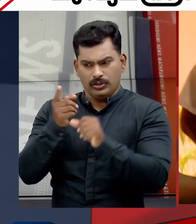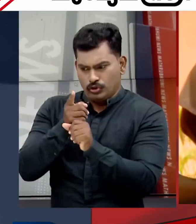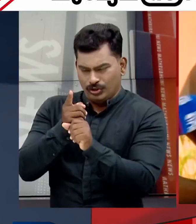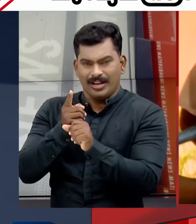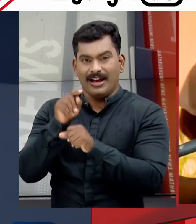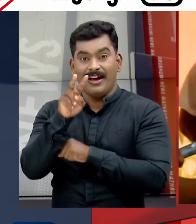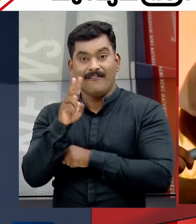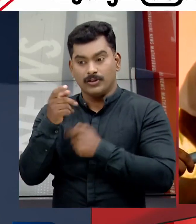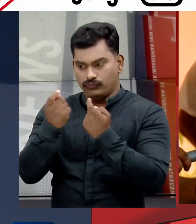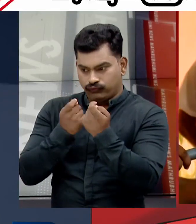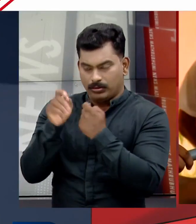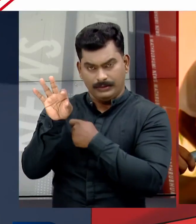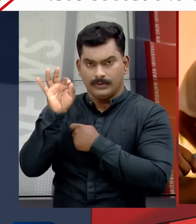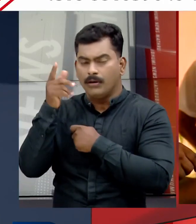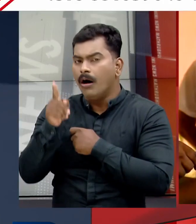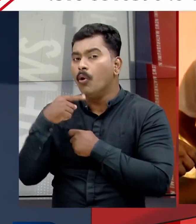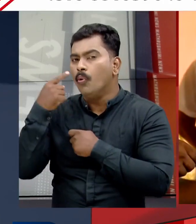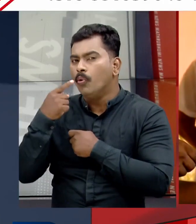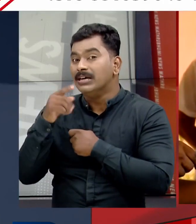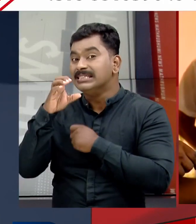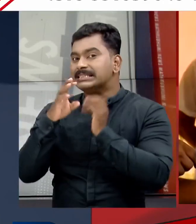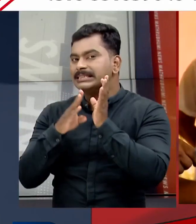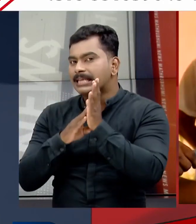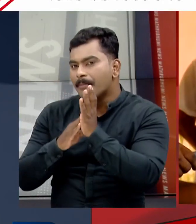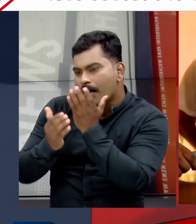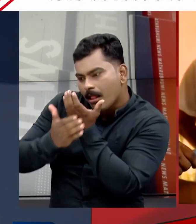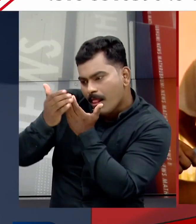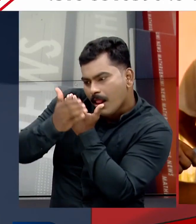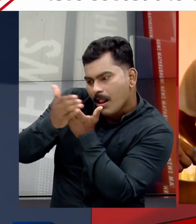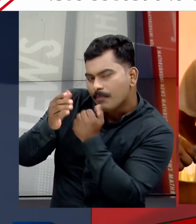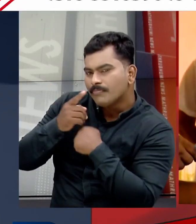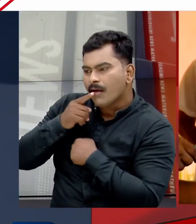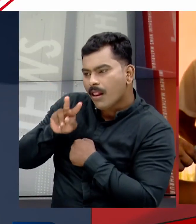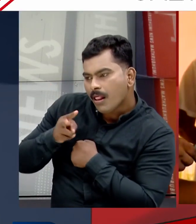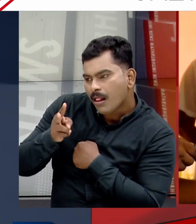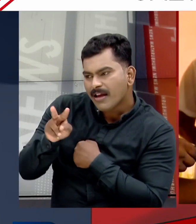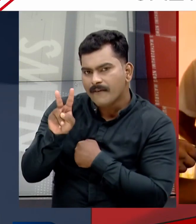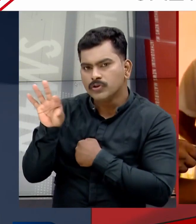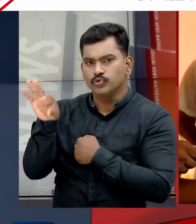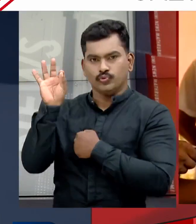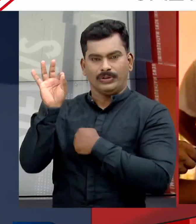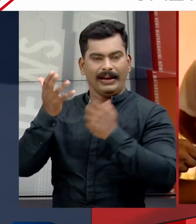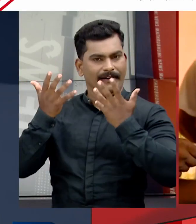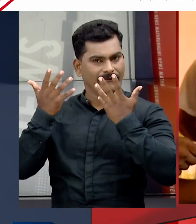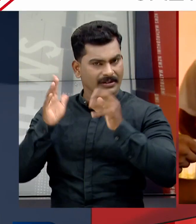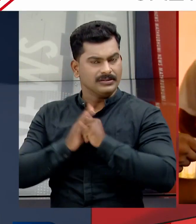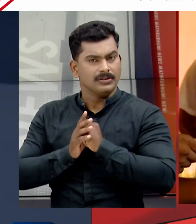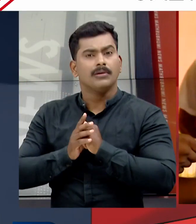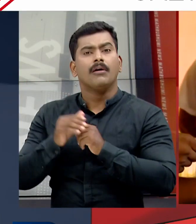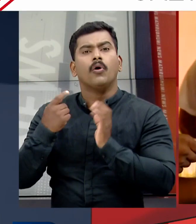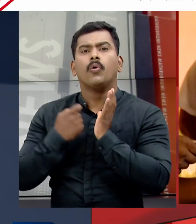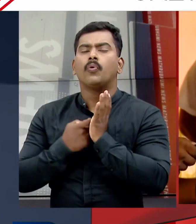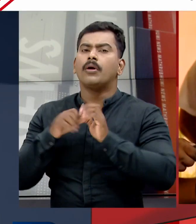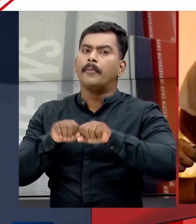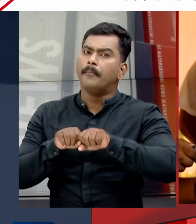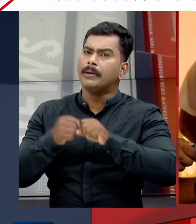അധികാര ദുർവിനിയോഗം നടത്തിയാണ് നിയമനം നേടിയെടുത്തത് എന്നുള്ള കാര്യം ഞങ്ങൾ നേരത്തെ തന്നെ